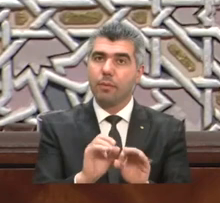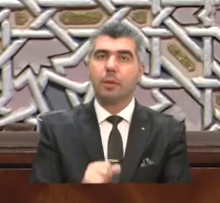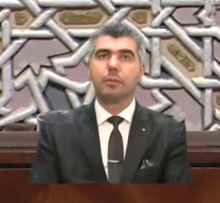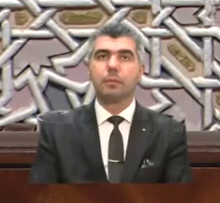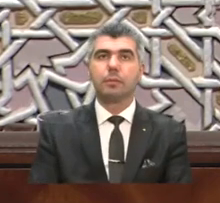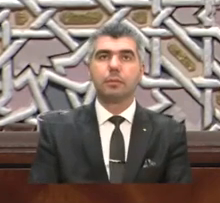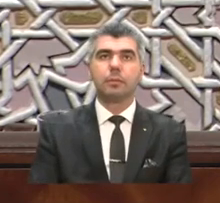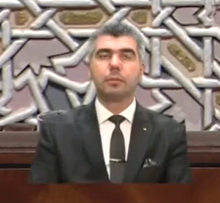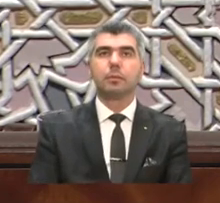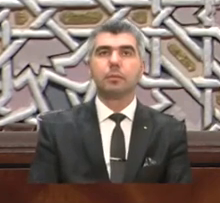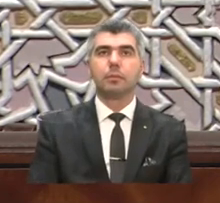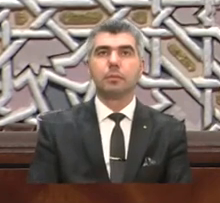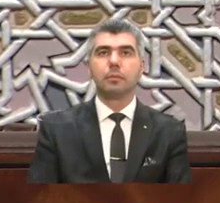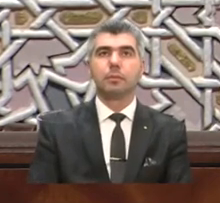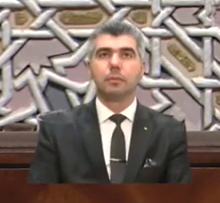شغلك.